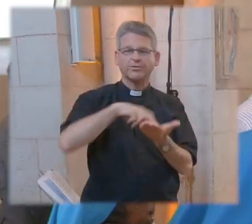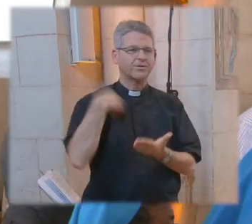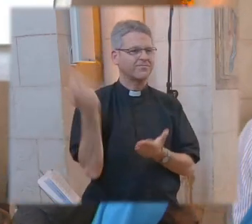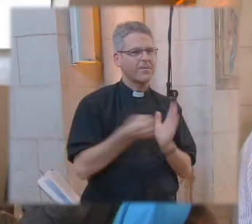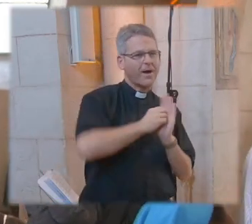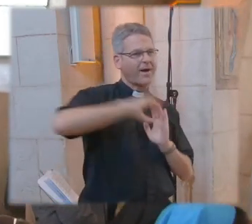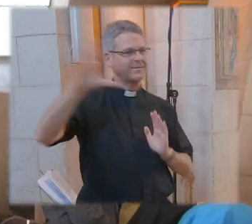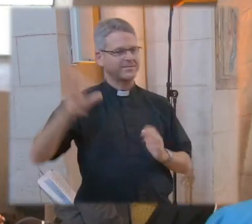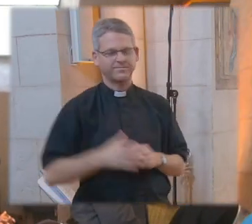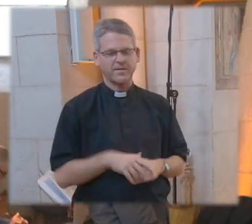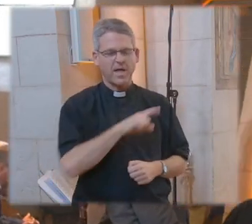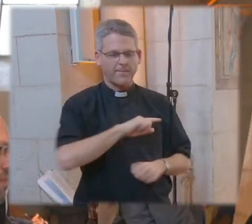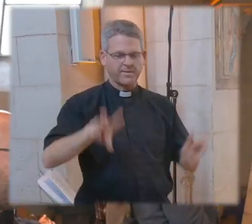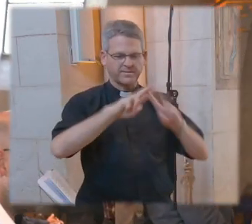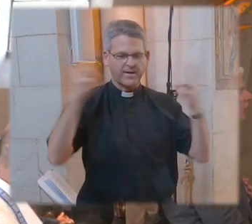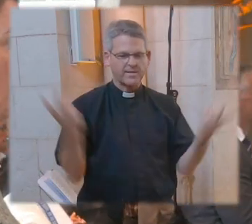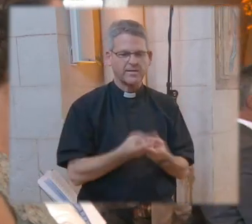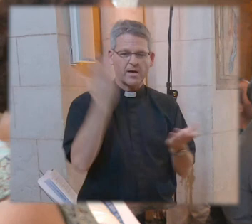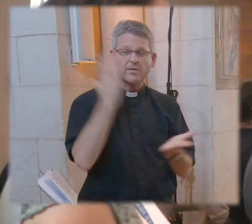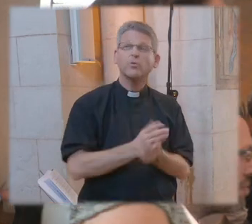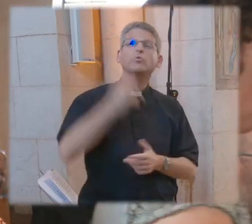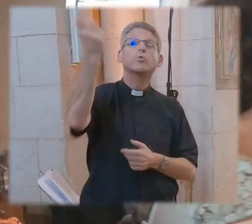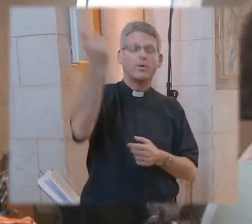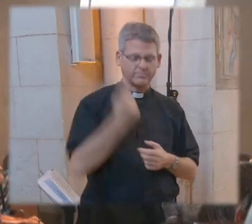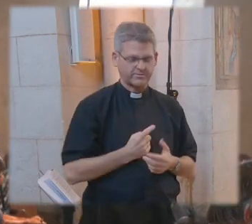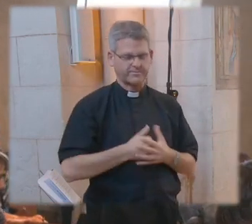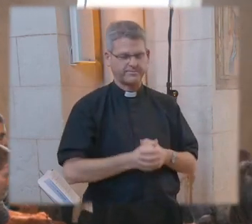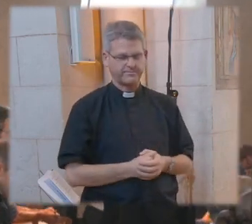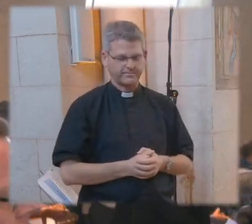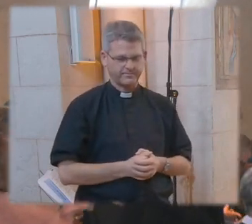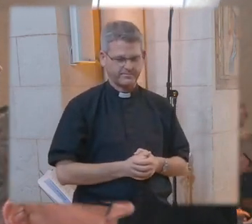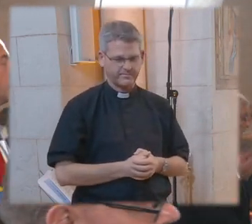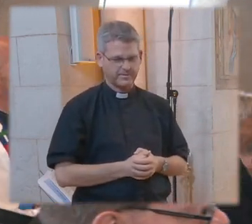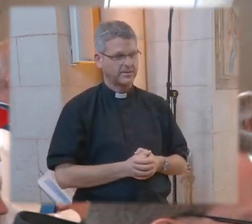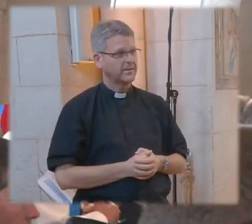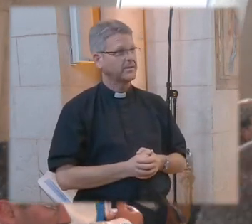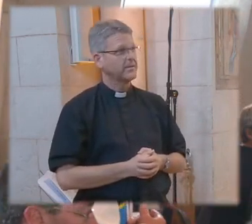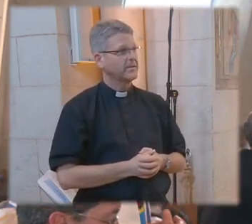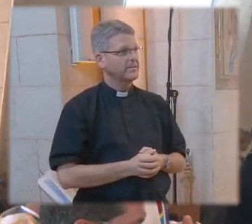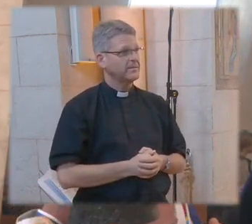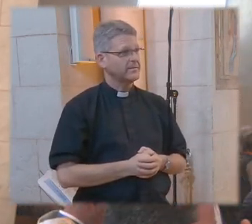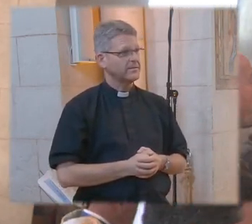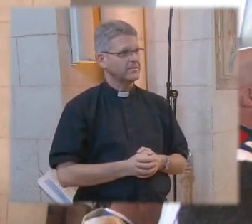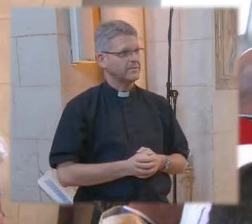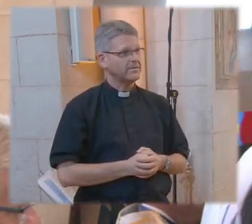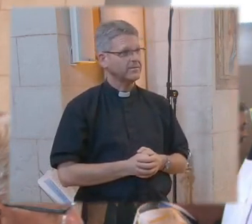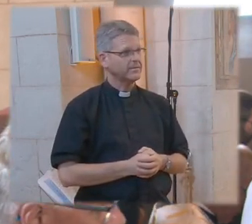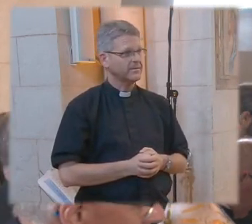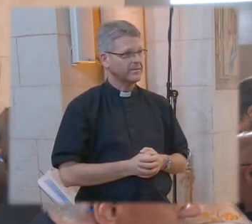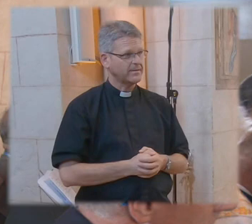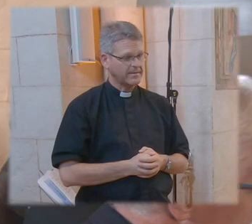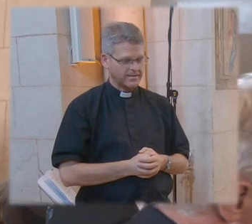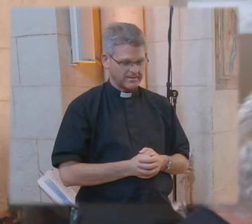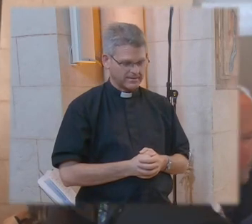wir, und deine Auferstehung weisen wir, bis du kommst